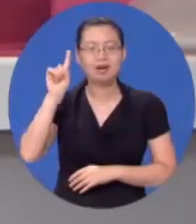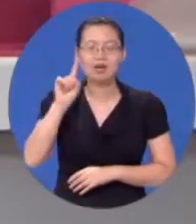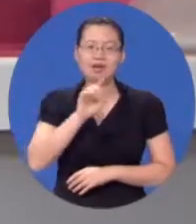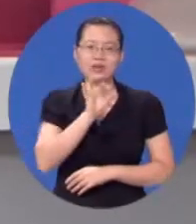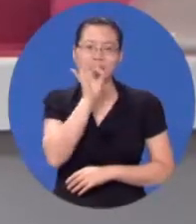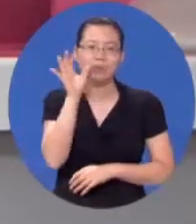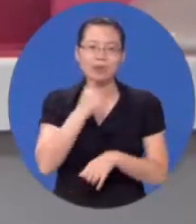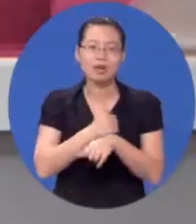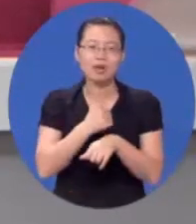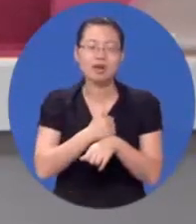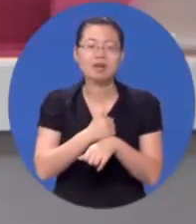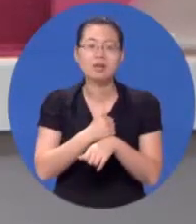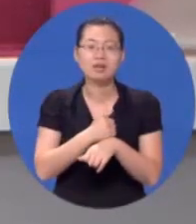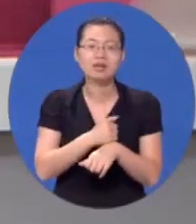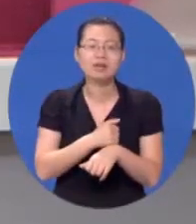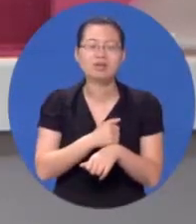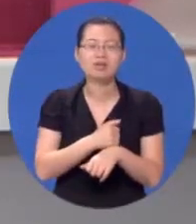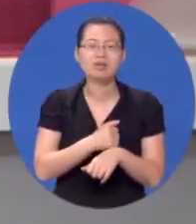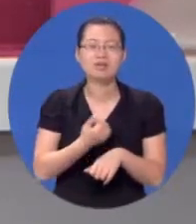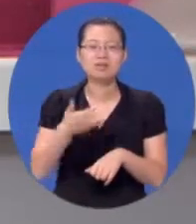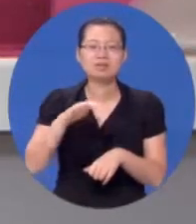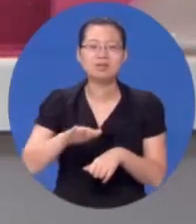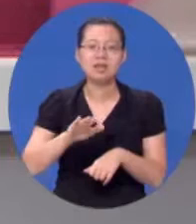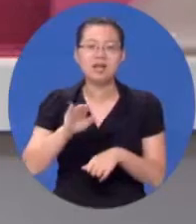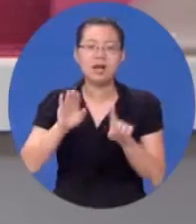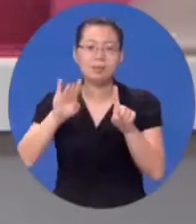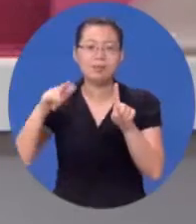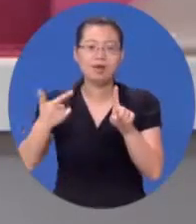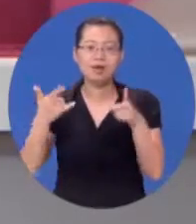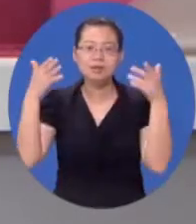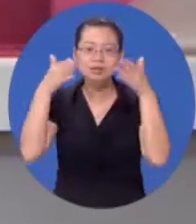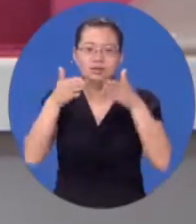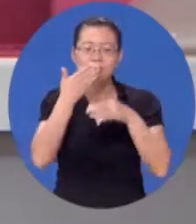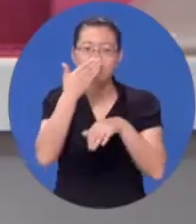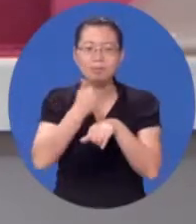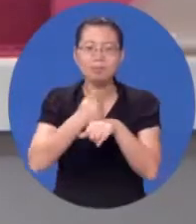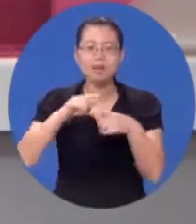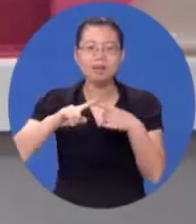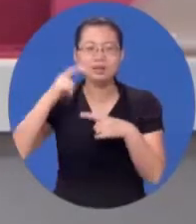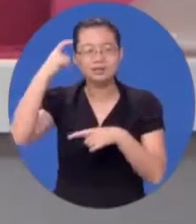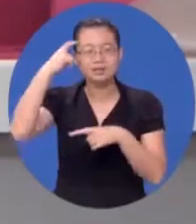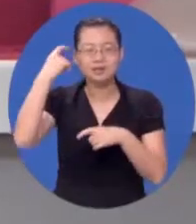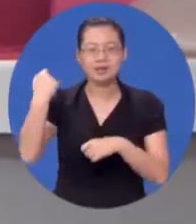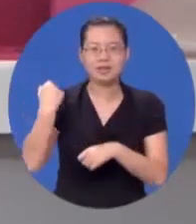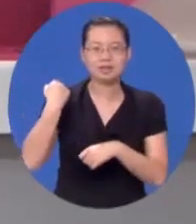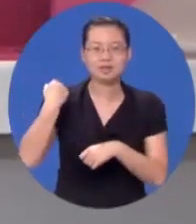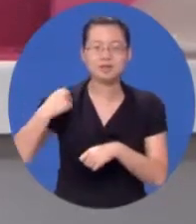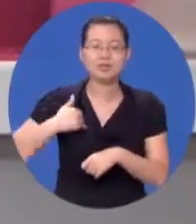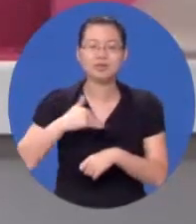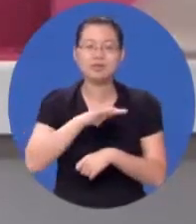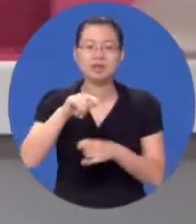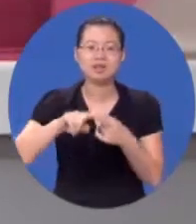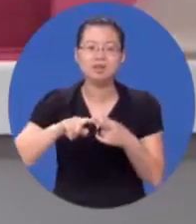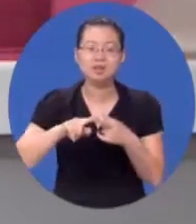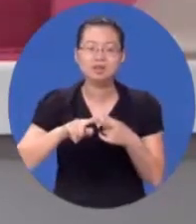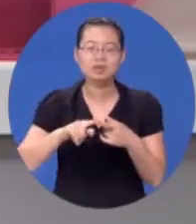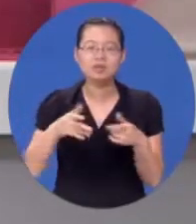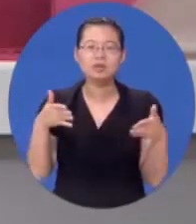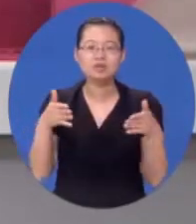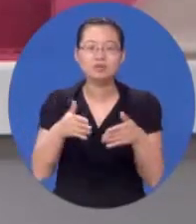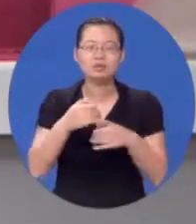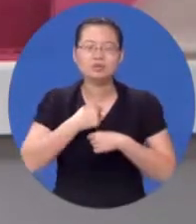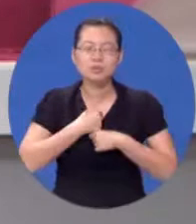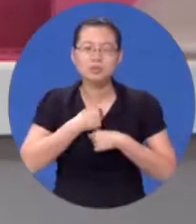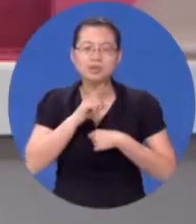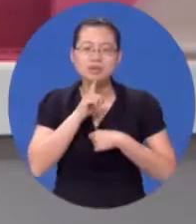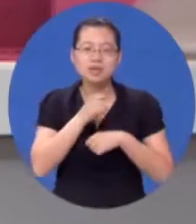흥분된 자세가 가장 좋은데, 그건 왜 그러냐면은 우리가 한 번에 집중할 수 있는 어떤 정신적인 에너지, 우리가 이것을 주의 용량이라고